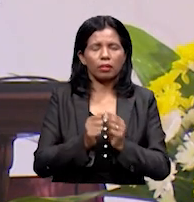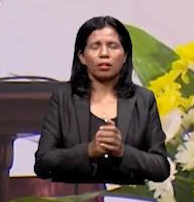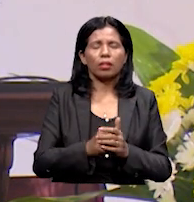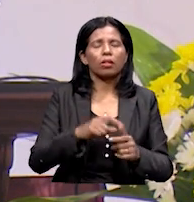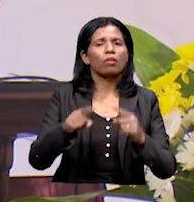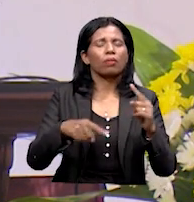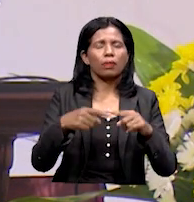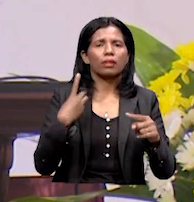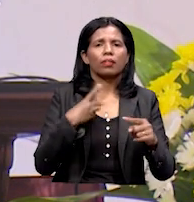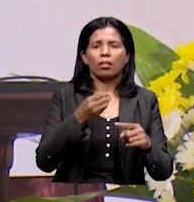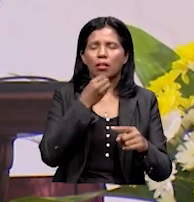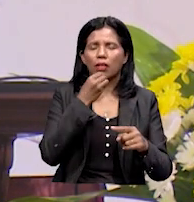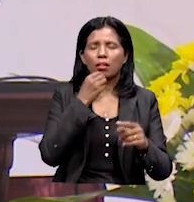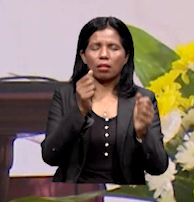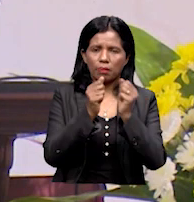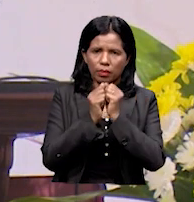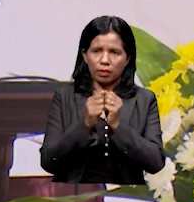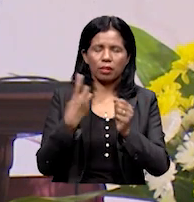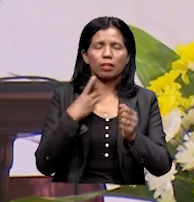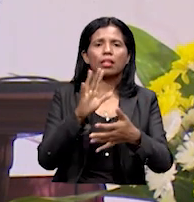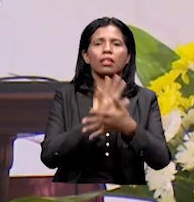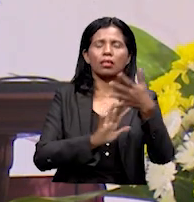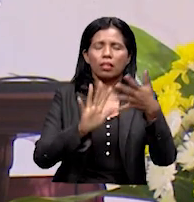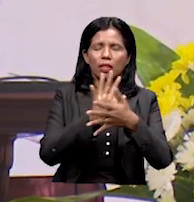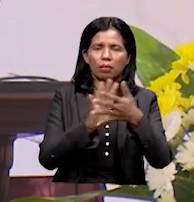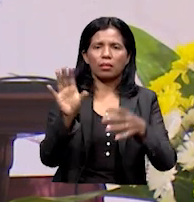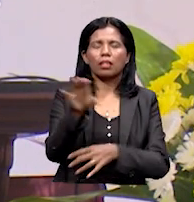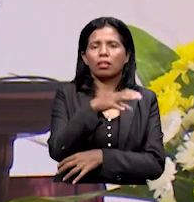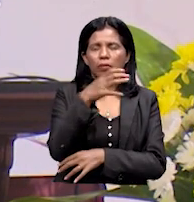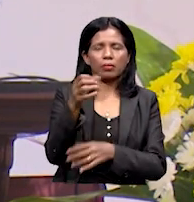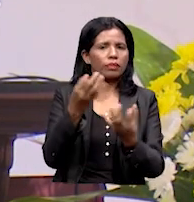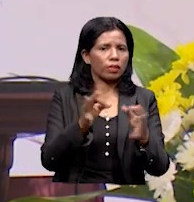Wahira ita bela hahe muhamutu. Antau ita selebra ita ne Natal hotuona.